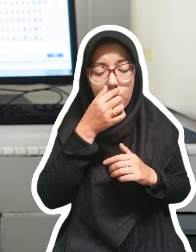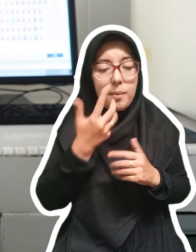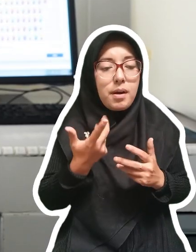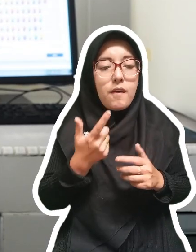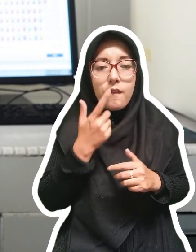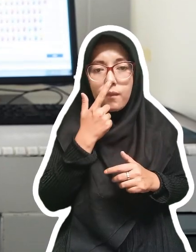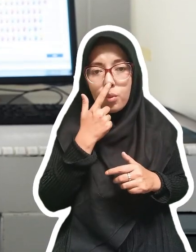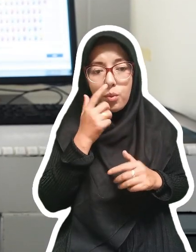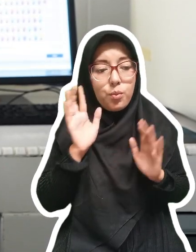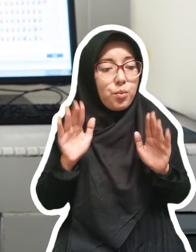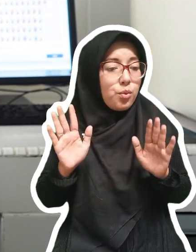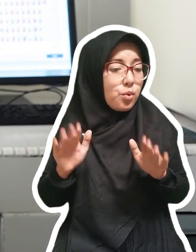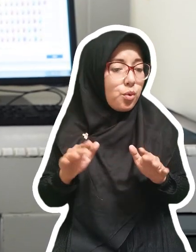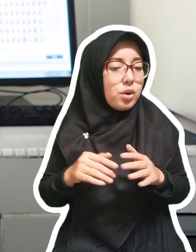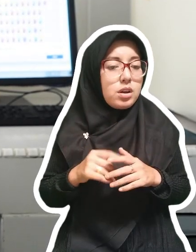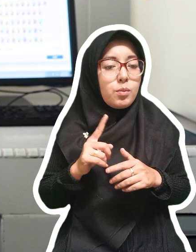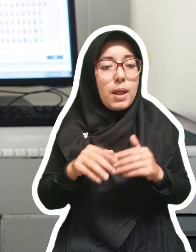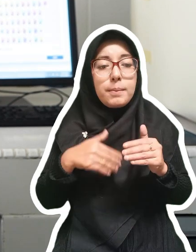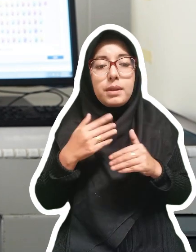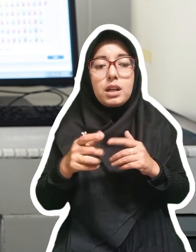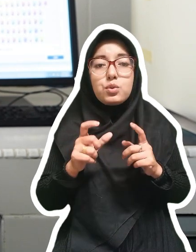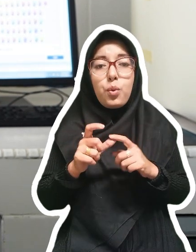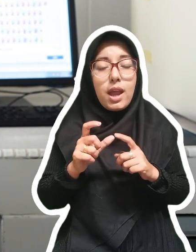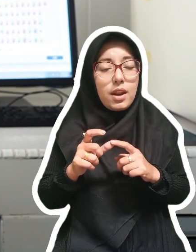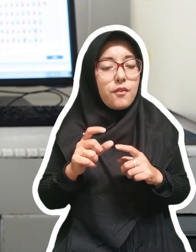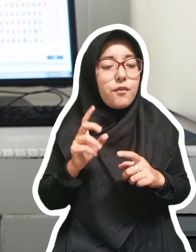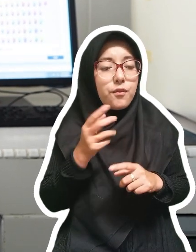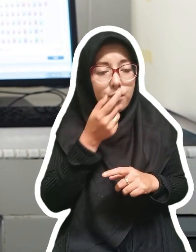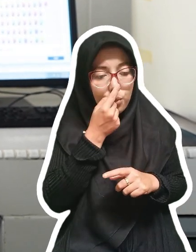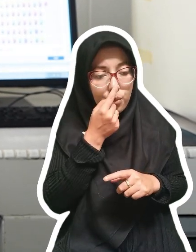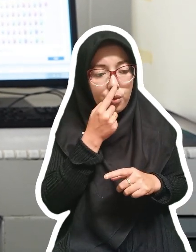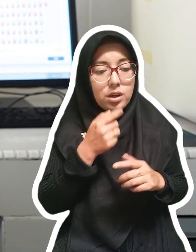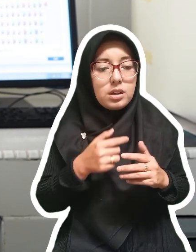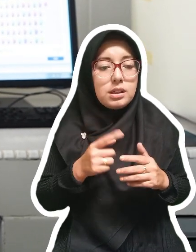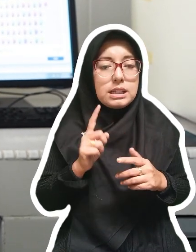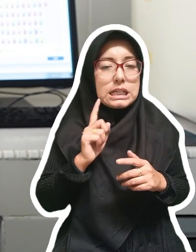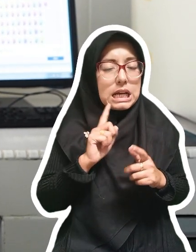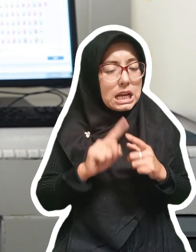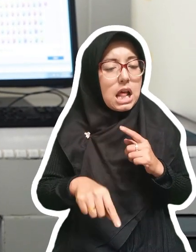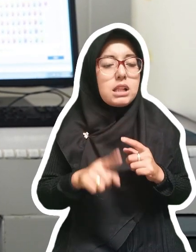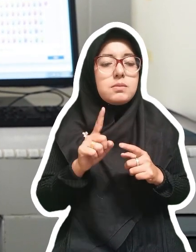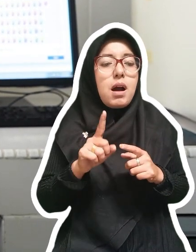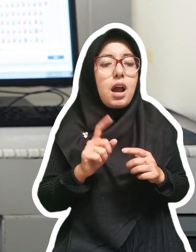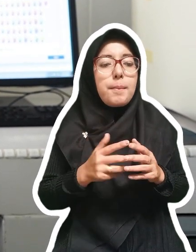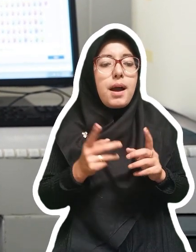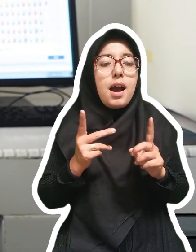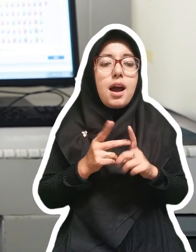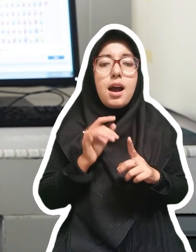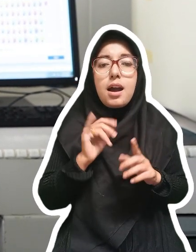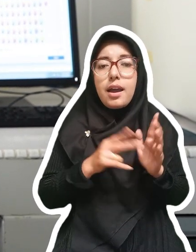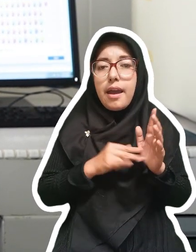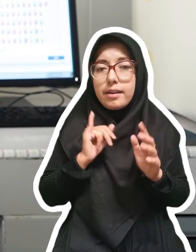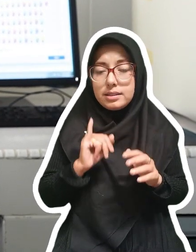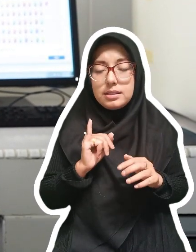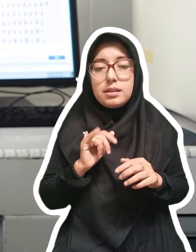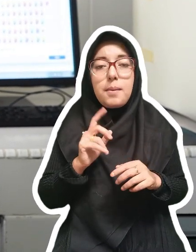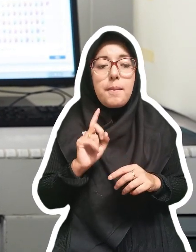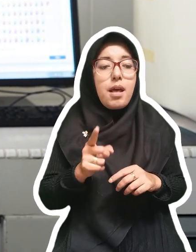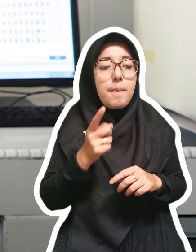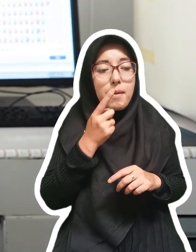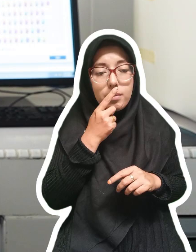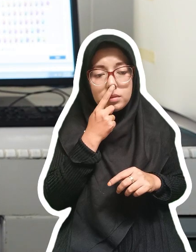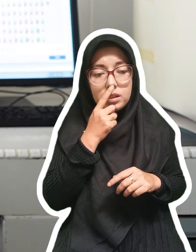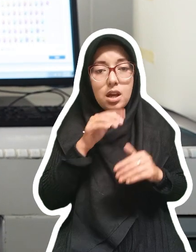flu burung, kemudian penyakit swine flu atau penyakit yang dikenal juga sebagai H1N1 pada babi, kemudian